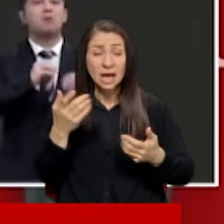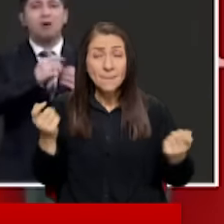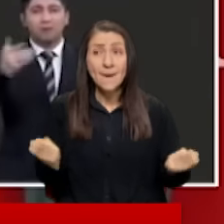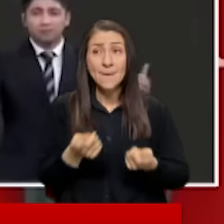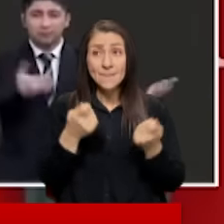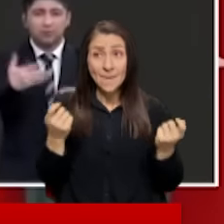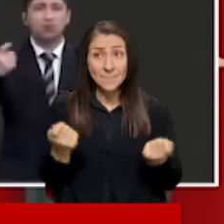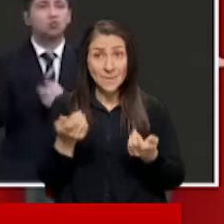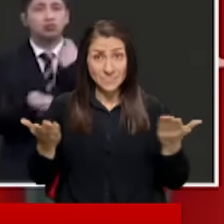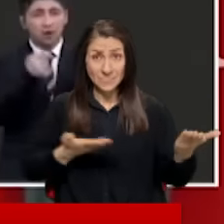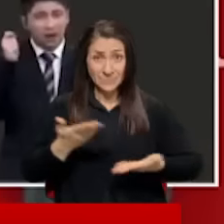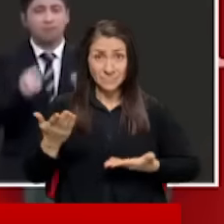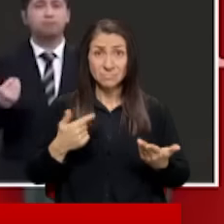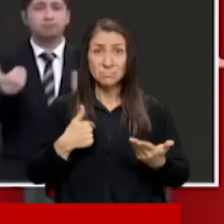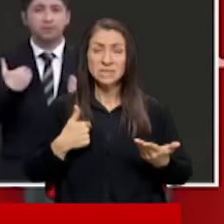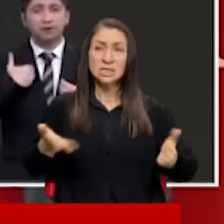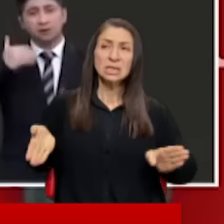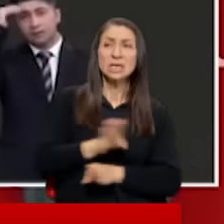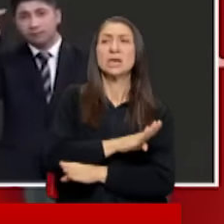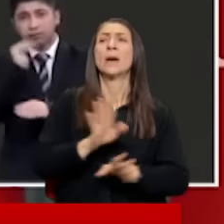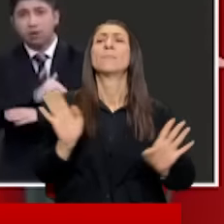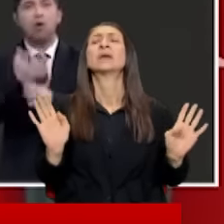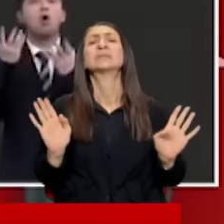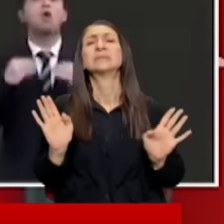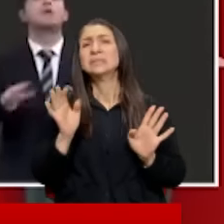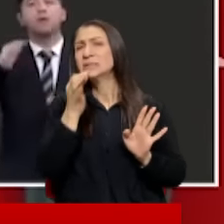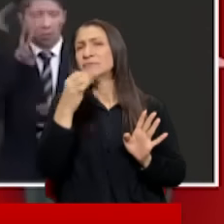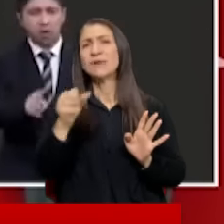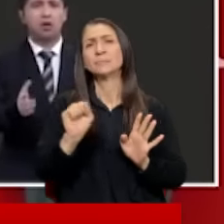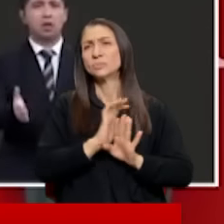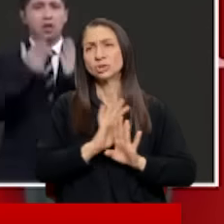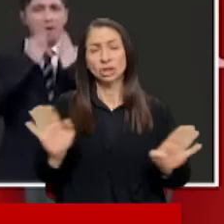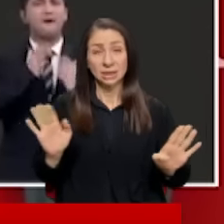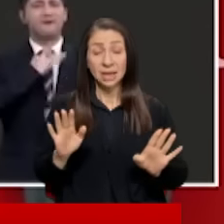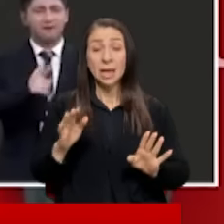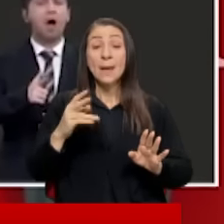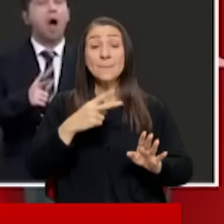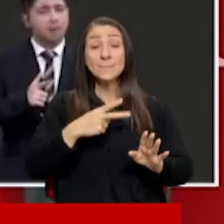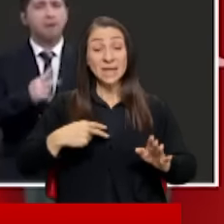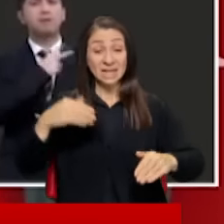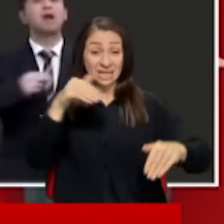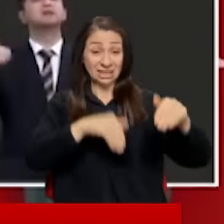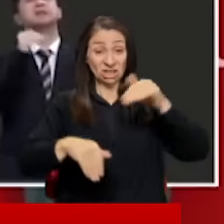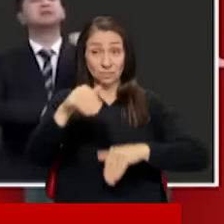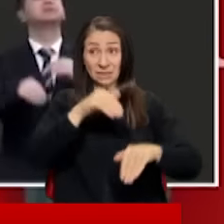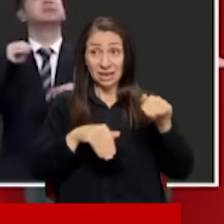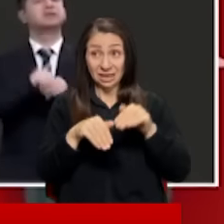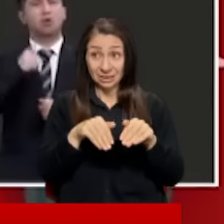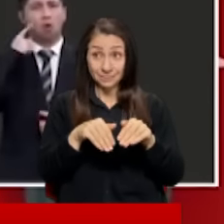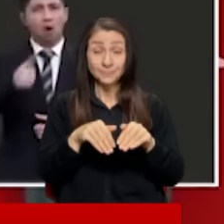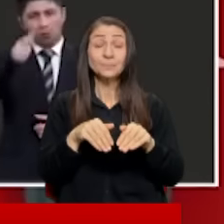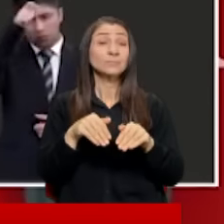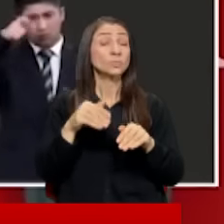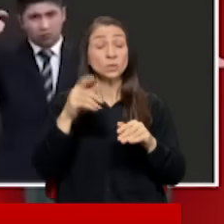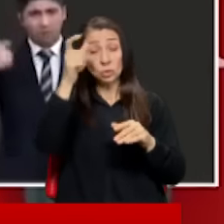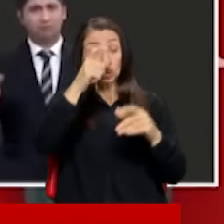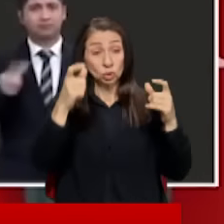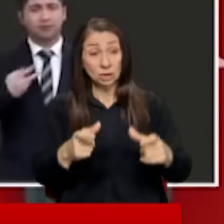gayretler bizi çökertemez, çökertemeyecek. Mali idareler seçimlerini